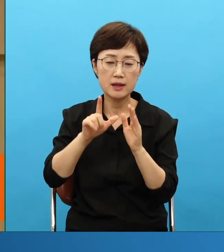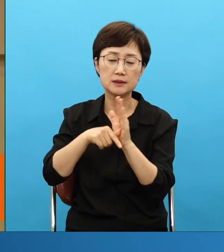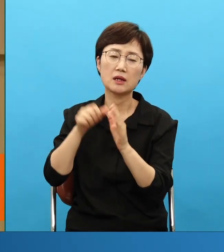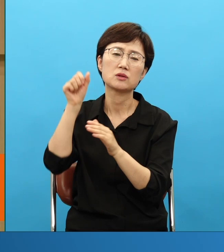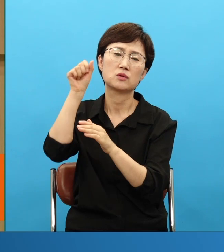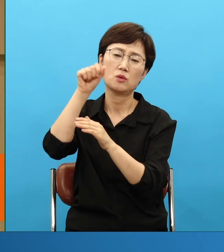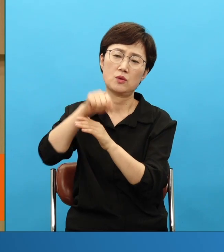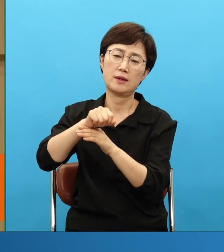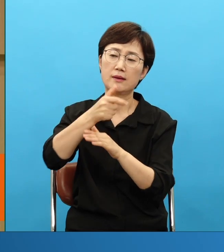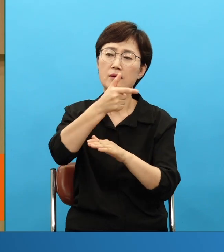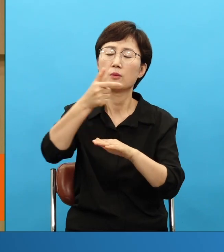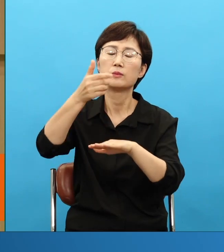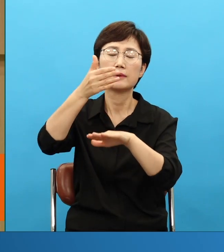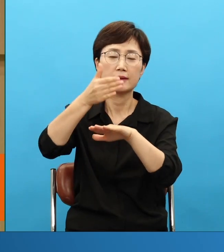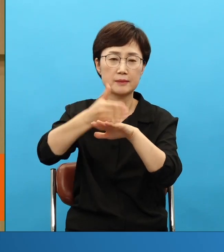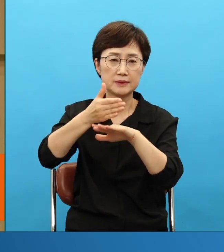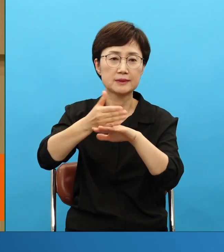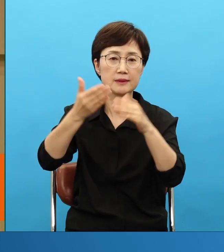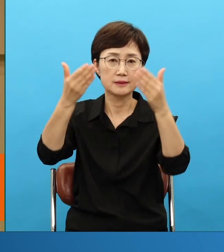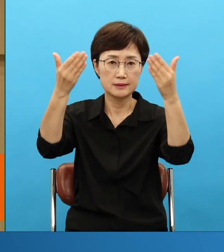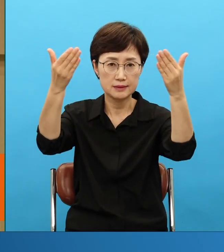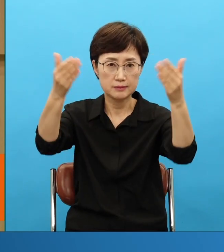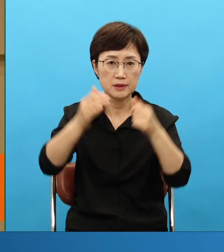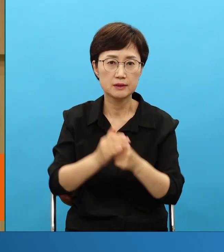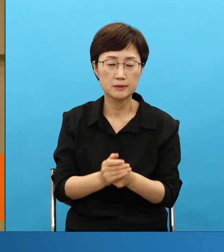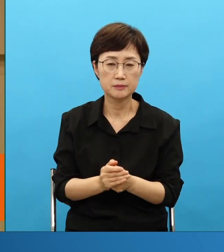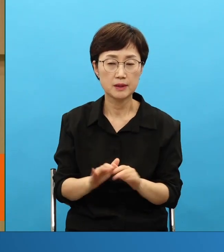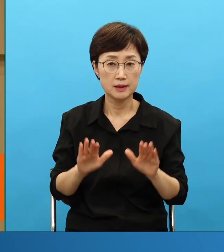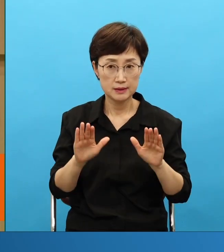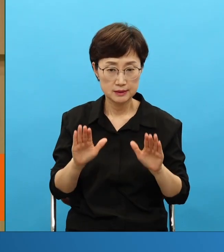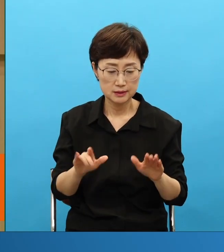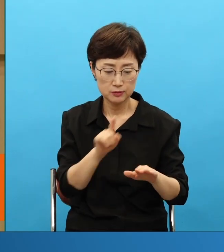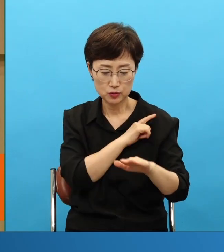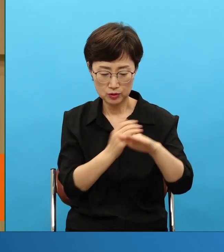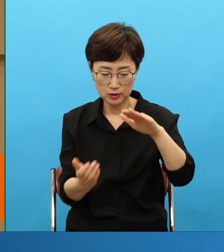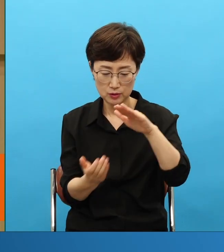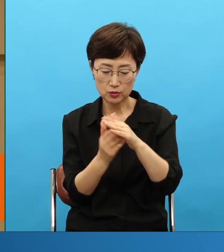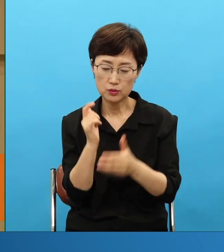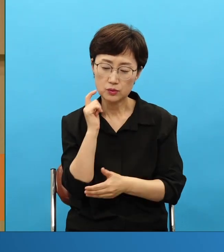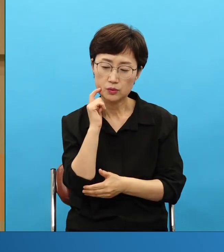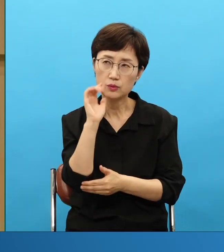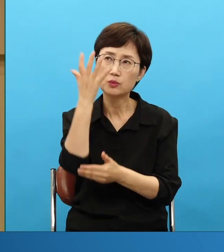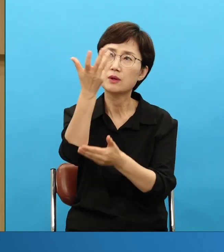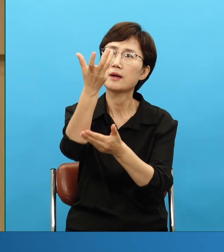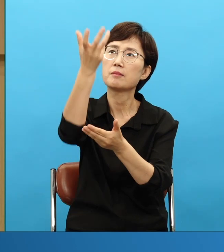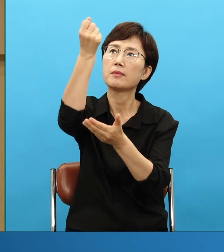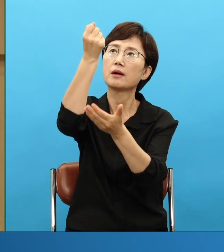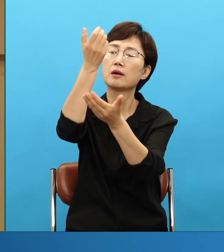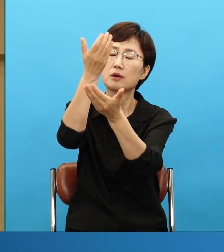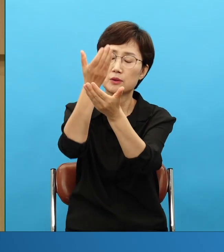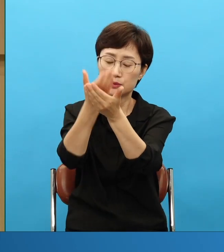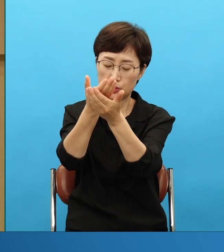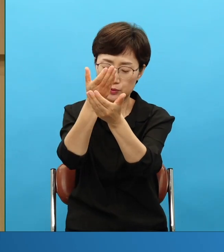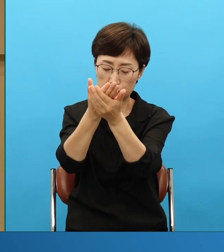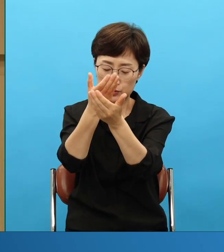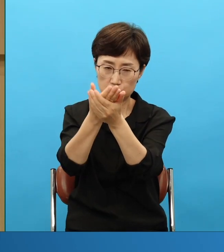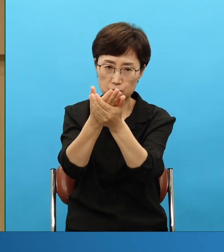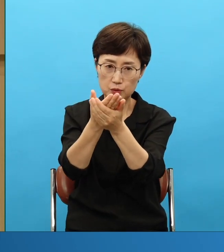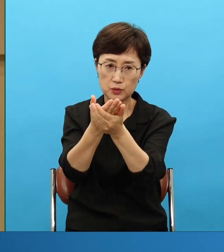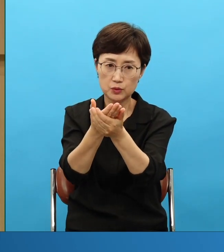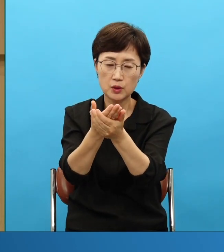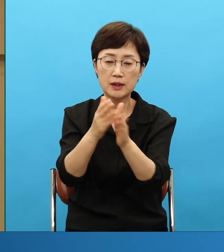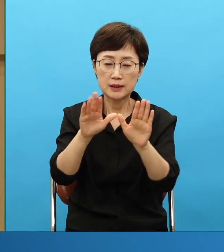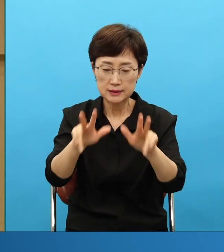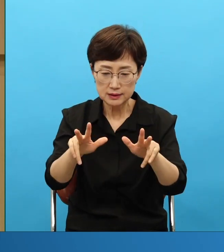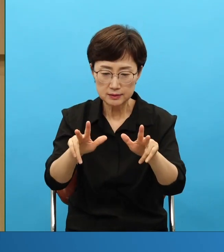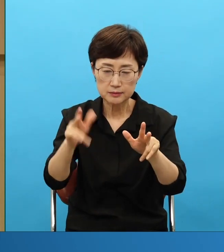you for gathering us for this united worship. 하나님께서 최고의 영광을 받아 주시옵소서. May you alone receive the greatest glory. 오늘 시간에 하늘